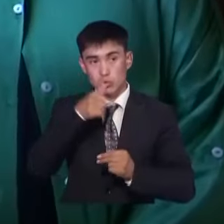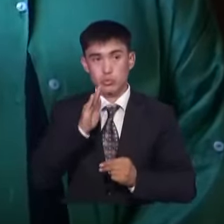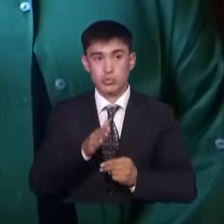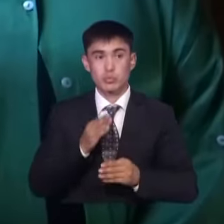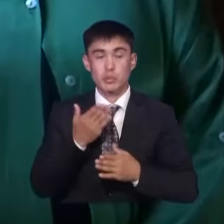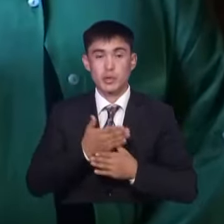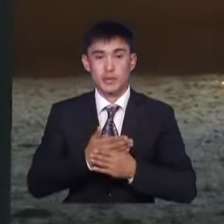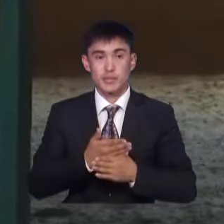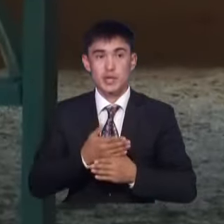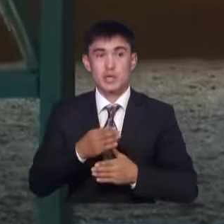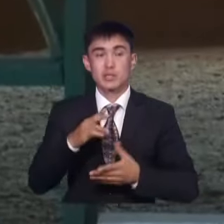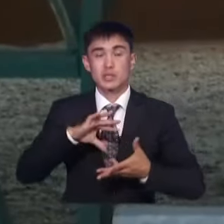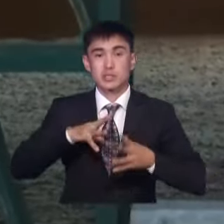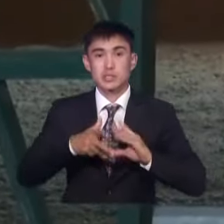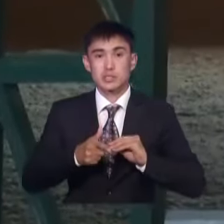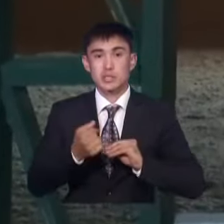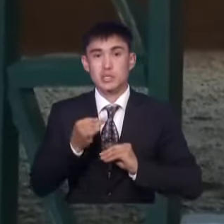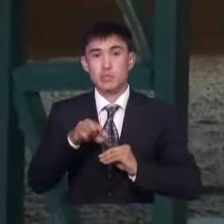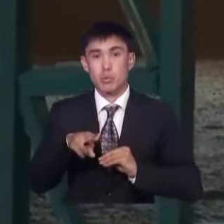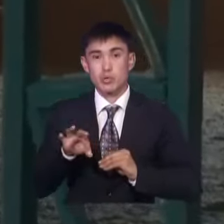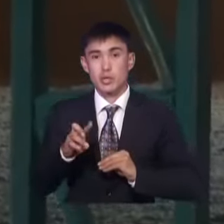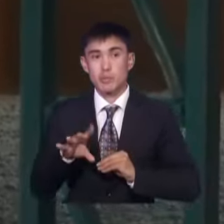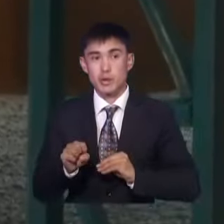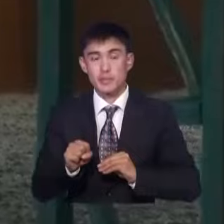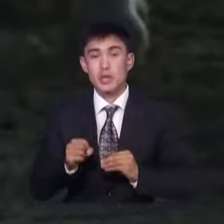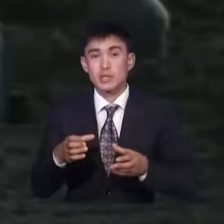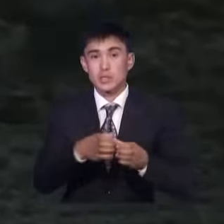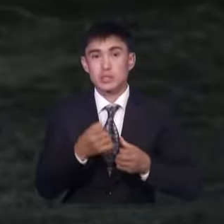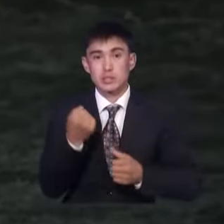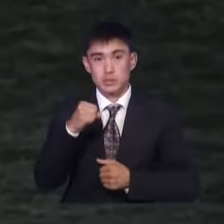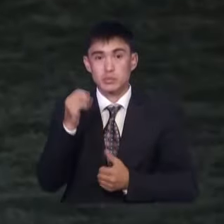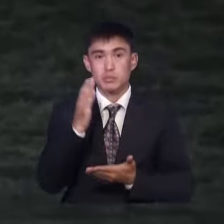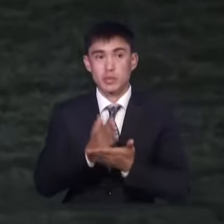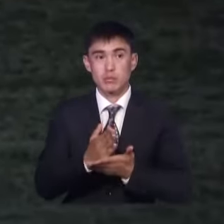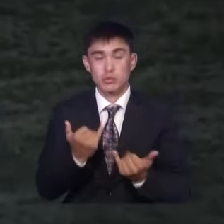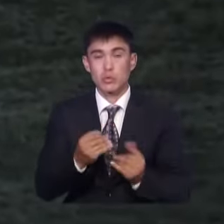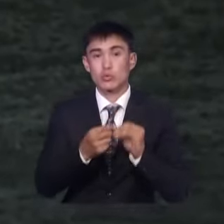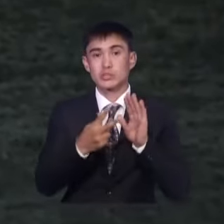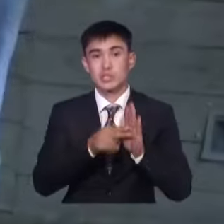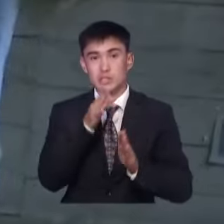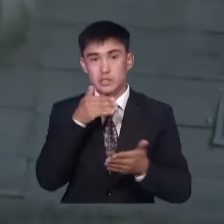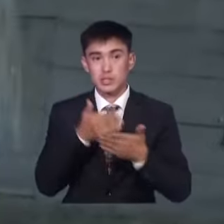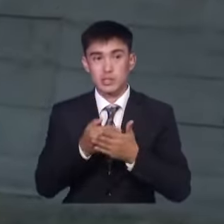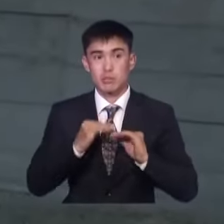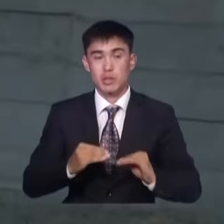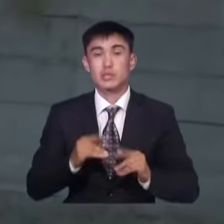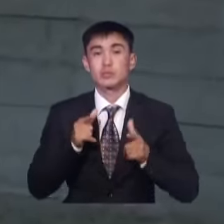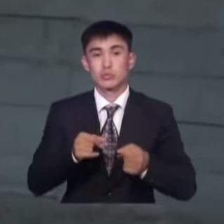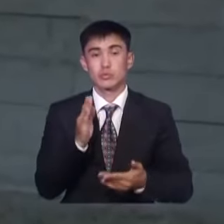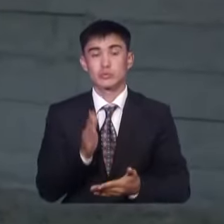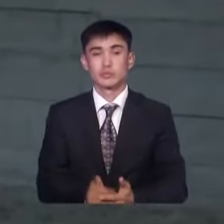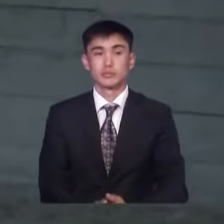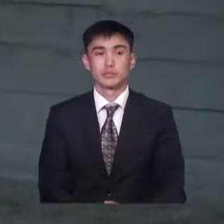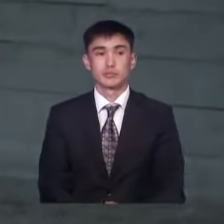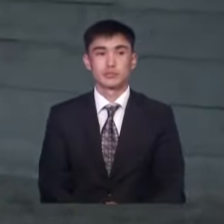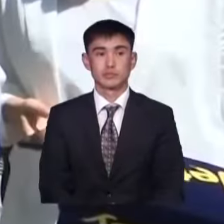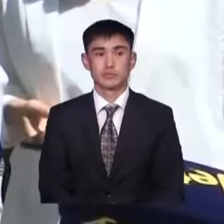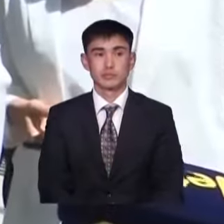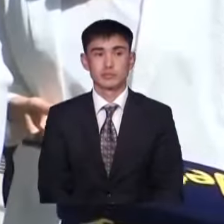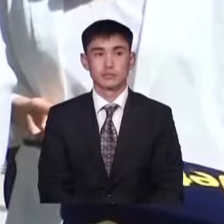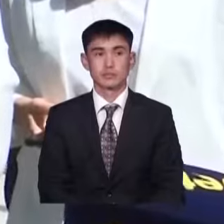Нәтижесінде терапияның арқасында республика чемпионатында топ жарғандар да бар. Айта кетейік, мұнда 18 жасқа дейінгі балаларды қабылдайды.